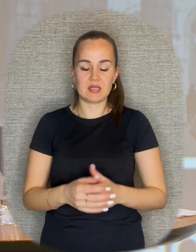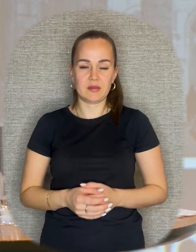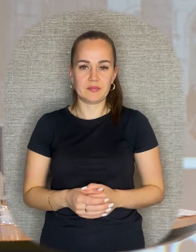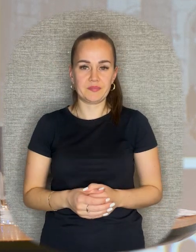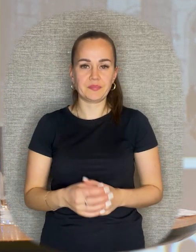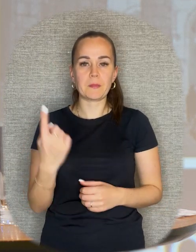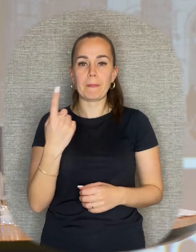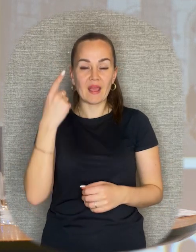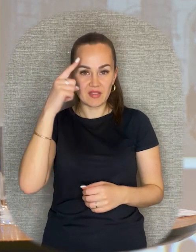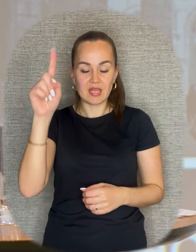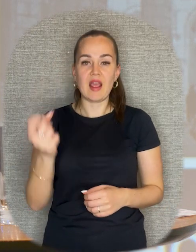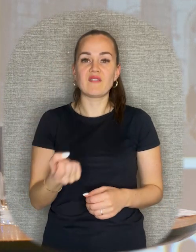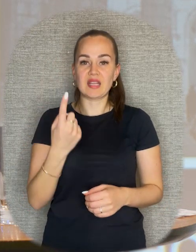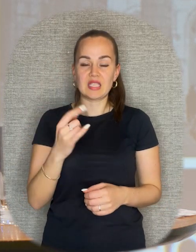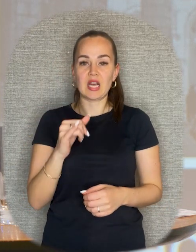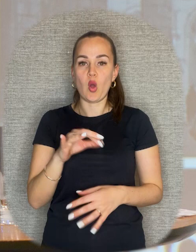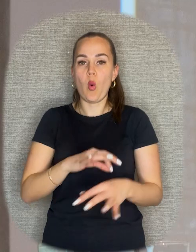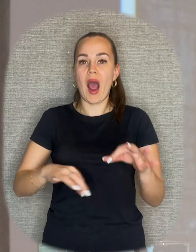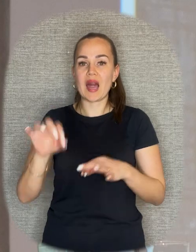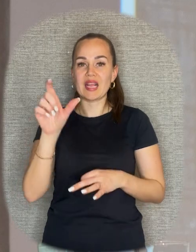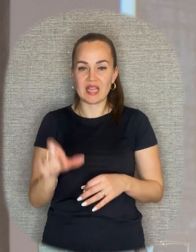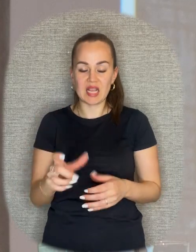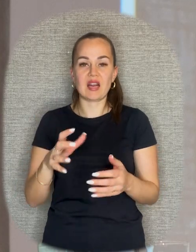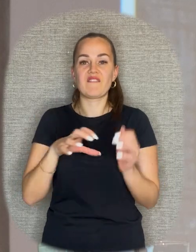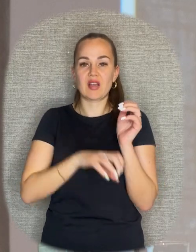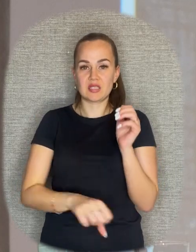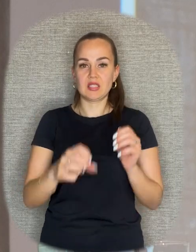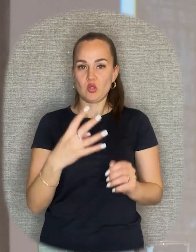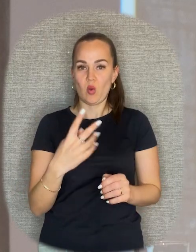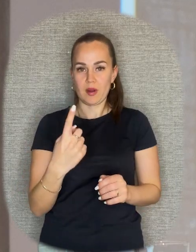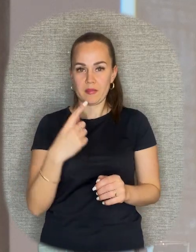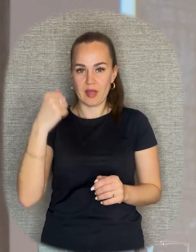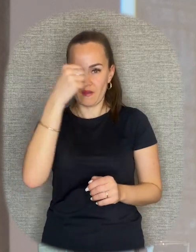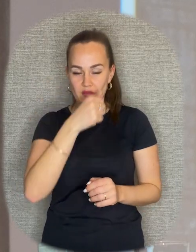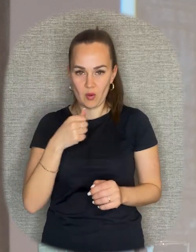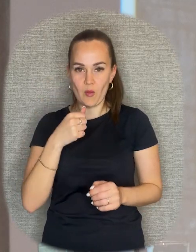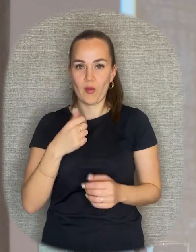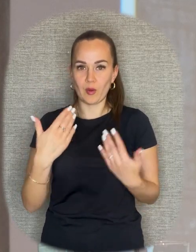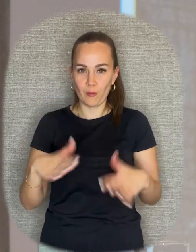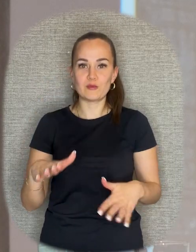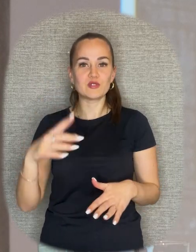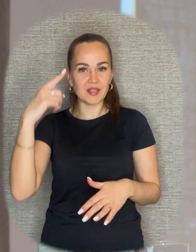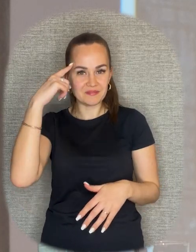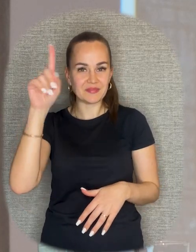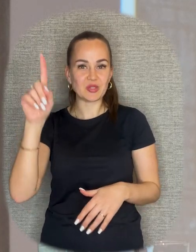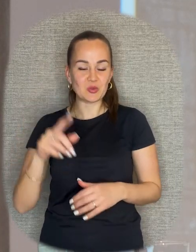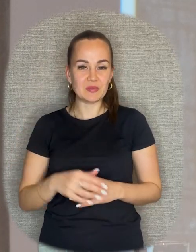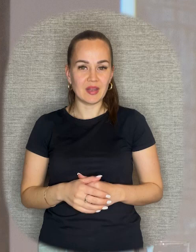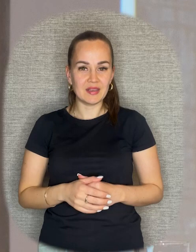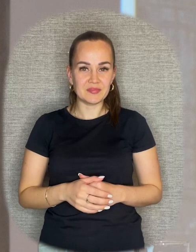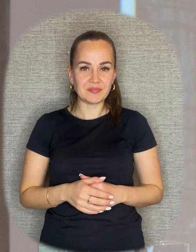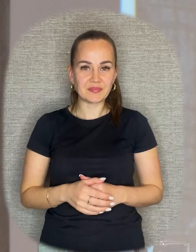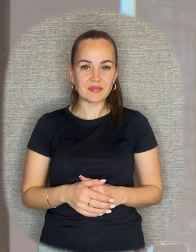воплощение в создании монументов мемориальных комплексов первые замыслы которых возникли у ленинградских